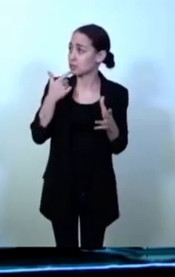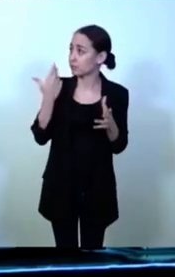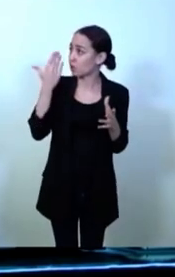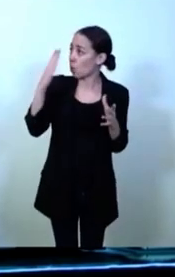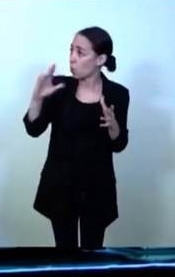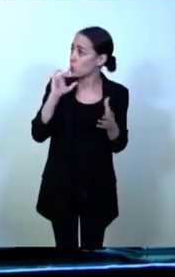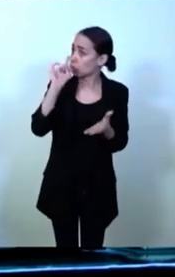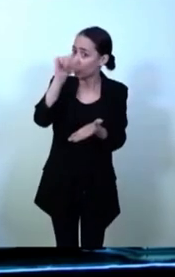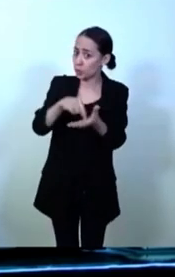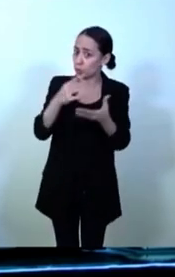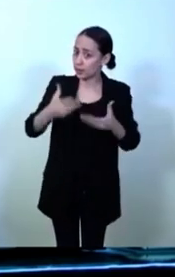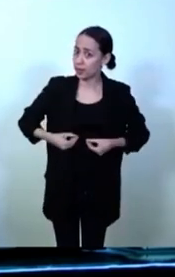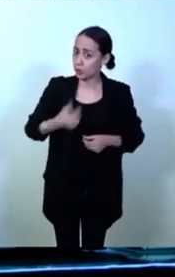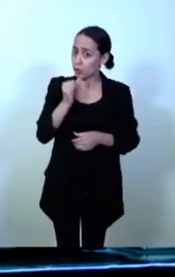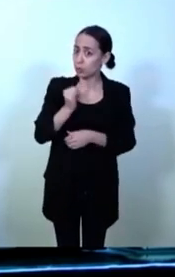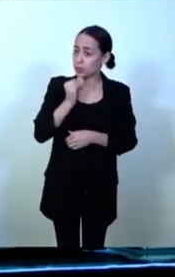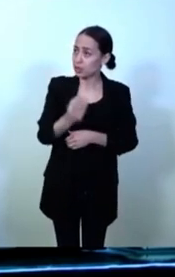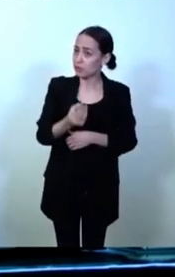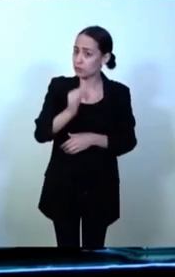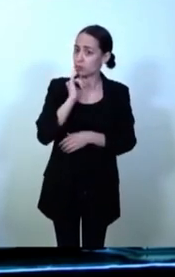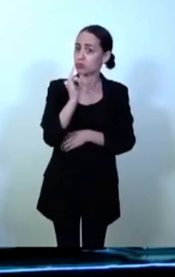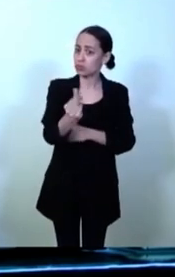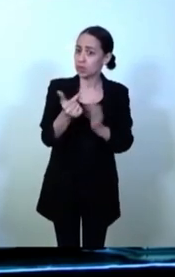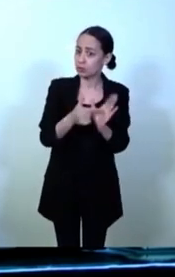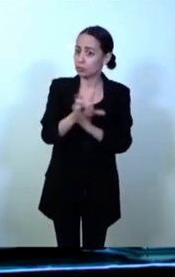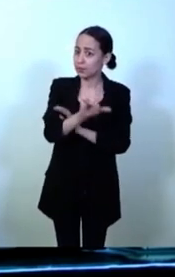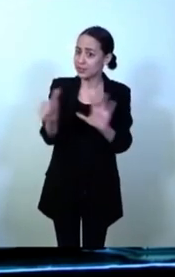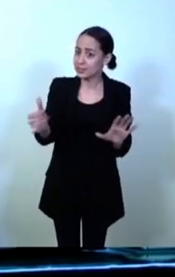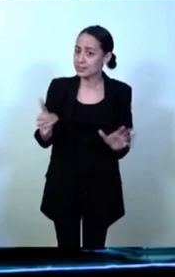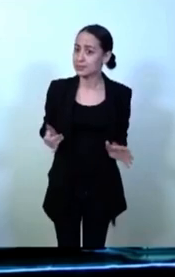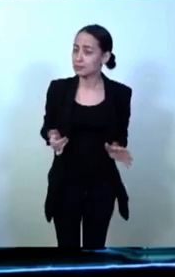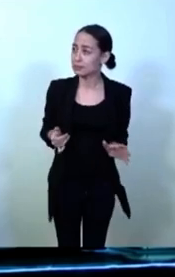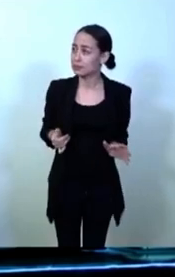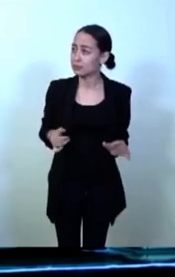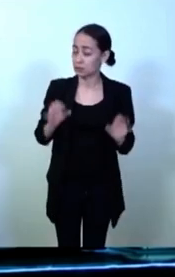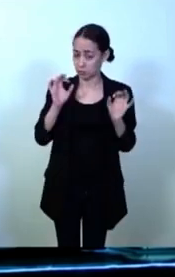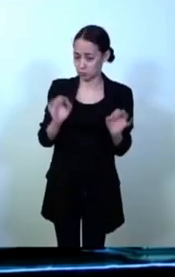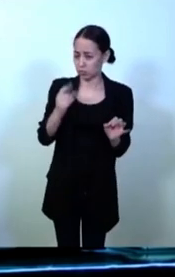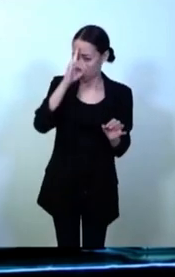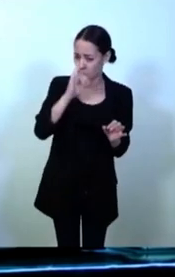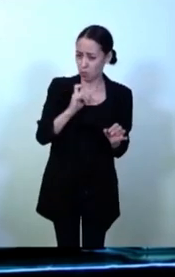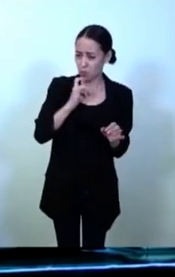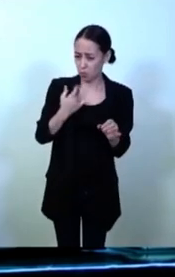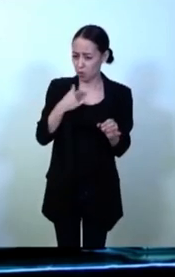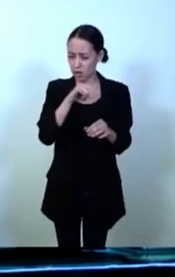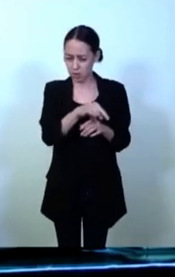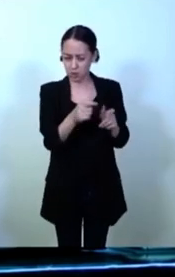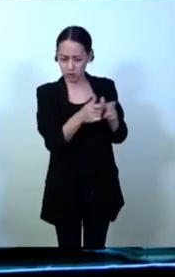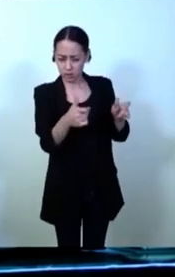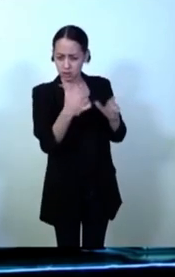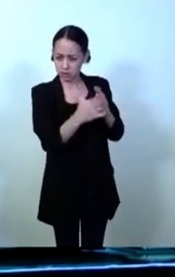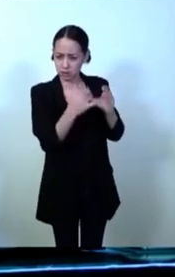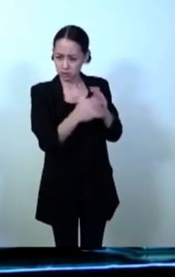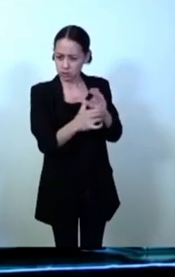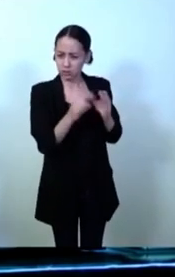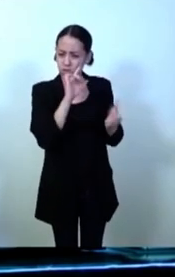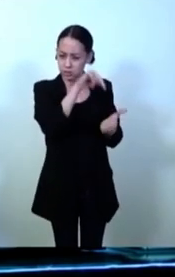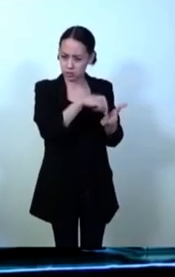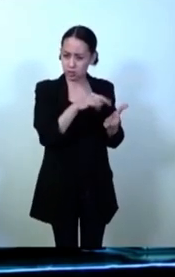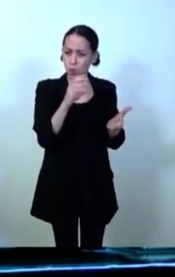petite enfance jusqu'en 2026? Si ce n'est, je crois avoir compris, une structure aux Aubiers ou une MAM municipale à